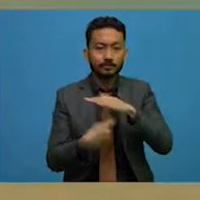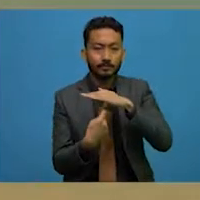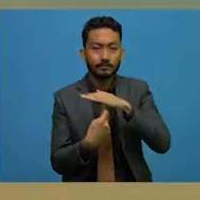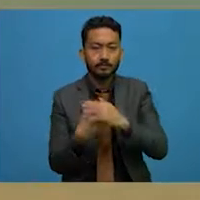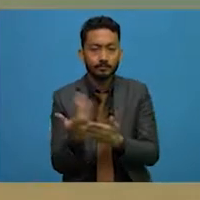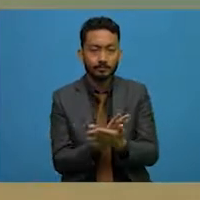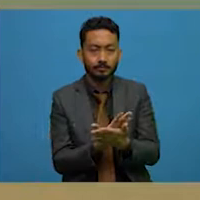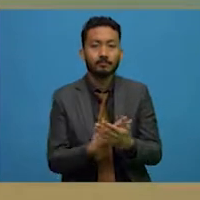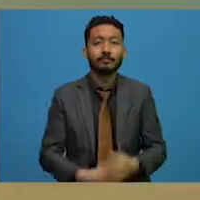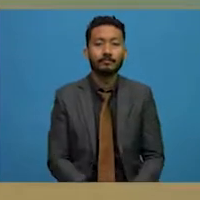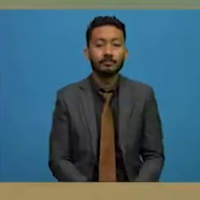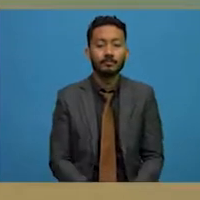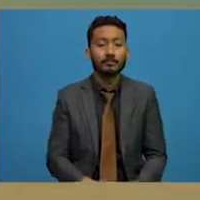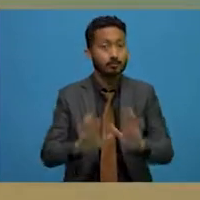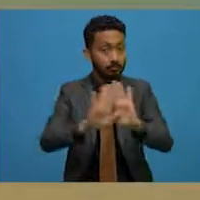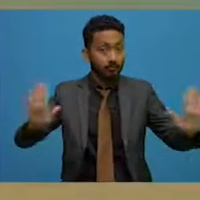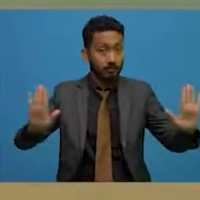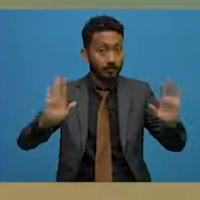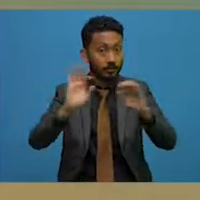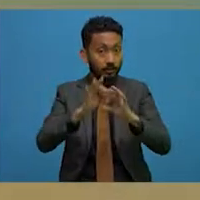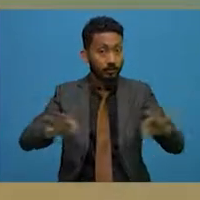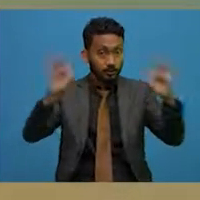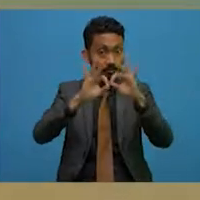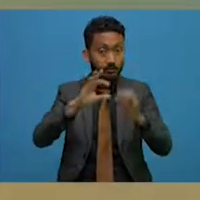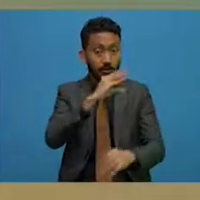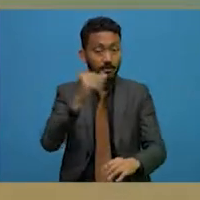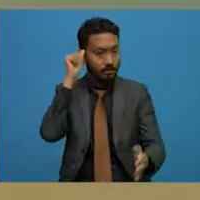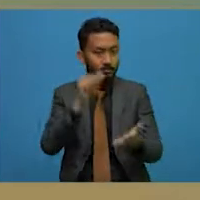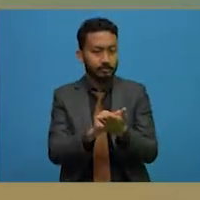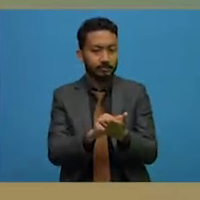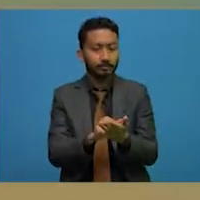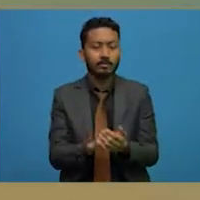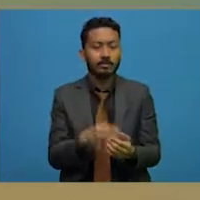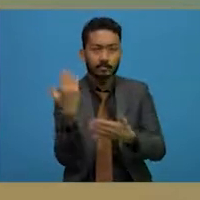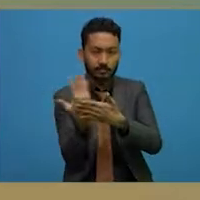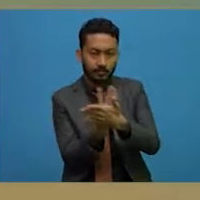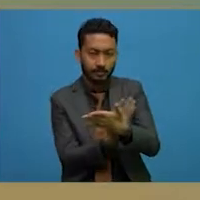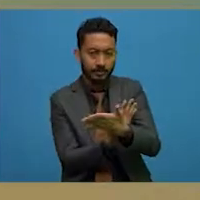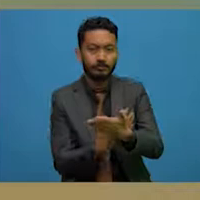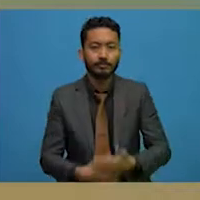asas multimedia, papan cerita dan aplikasi media.